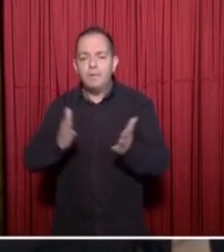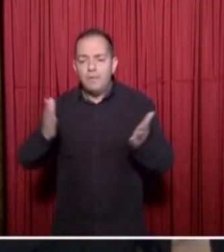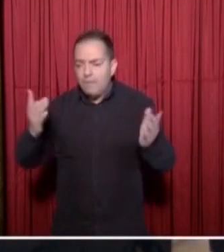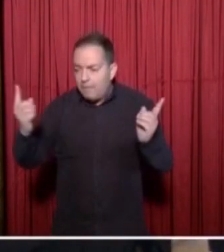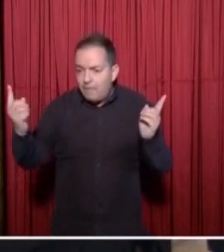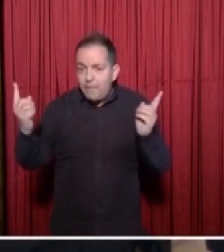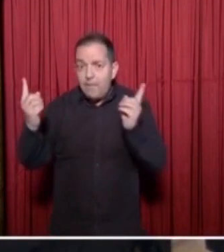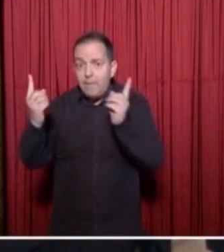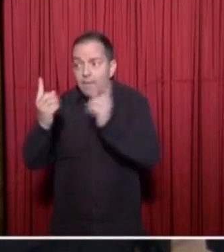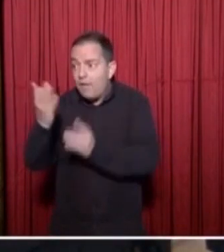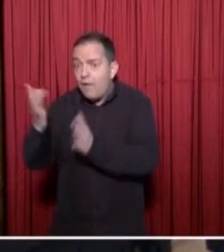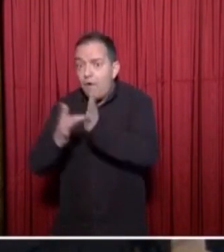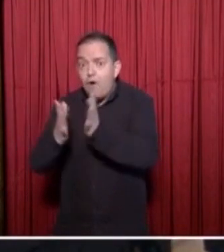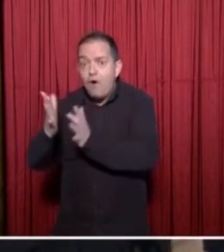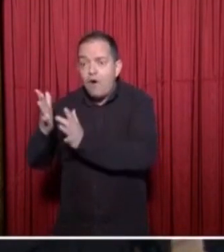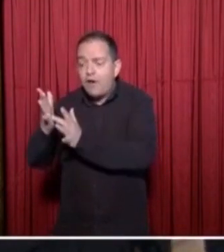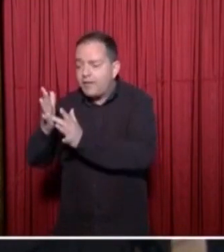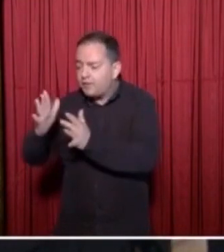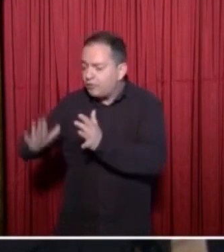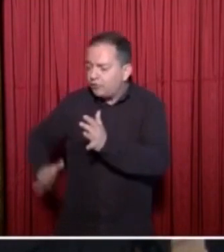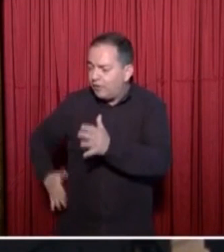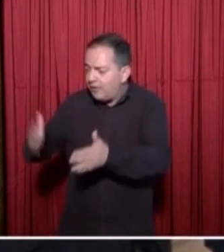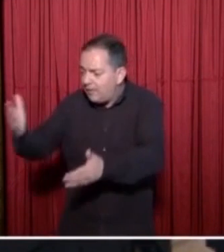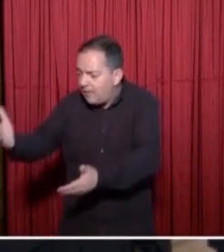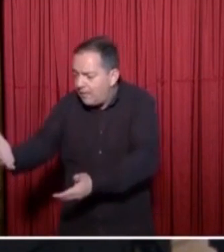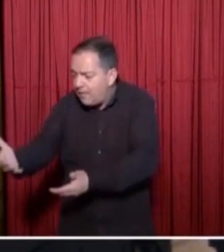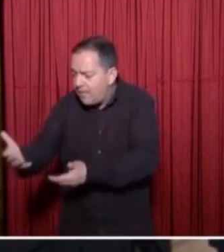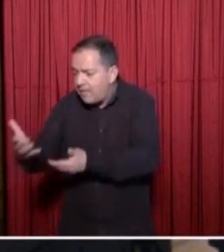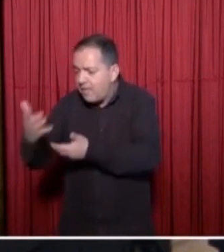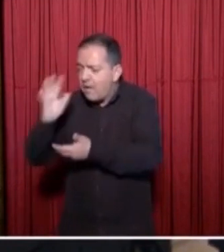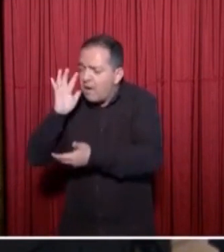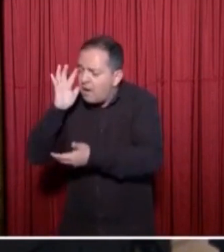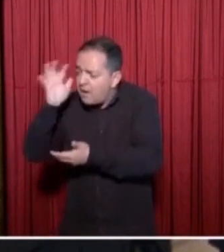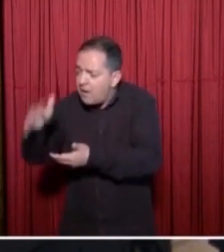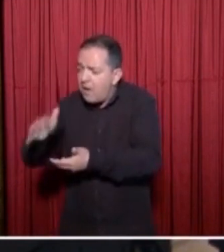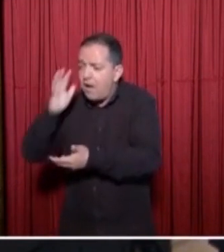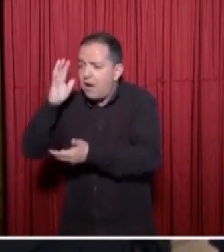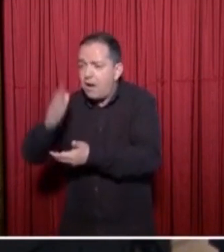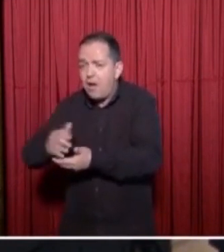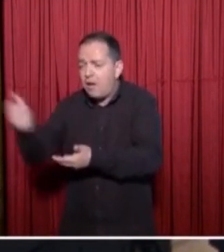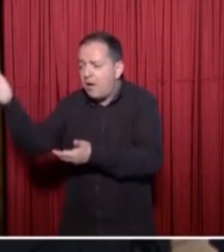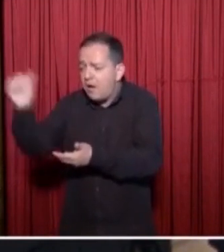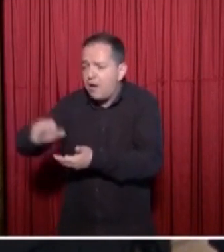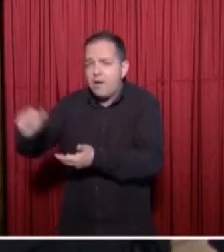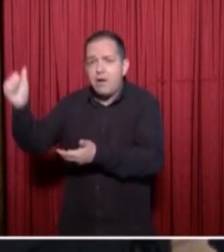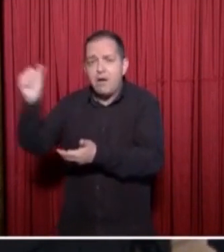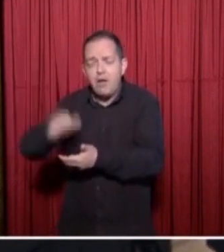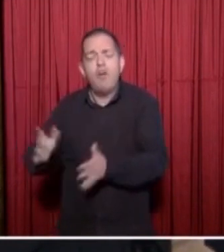ιερουργείται των ήτρων εγνώμονι, εξωτηρίας πράγνονται και